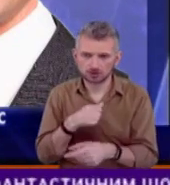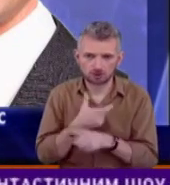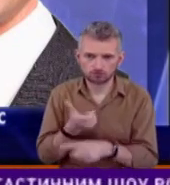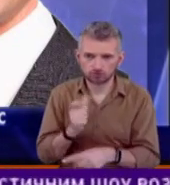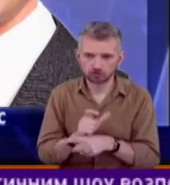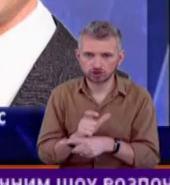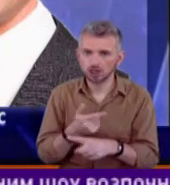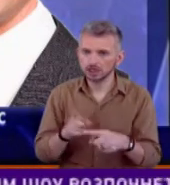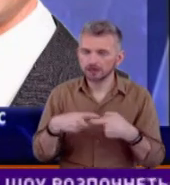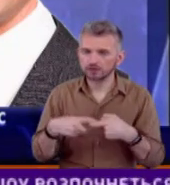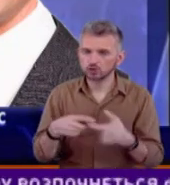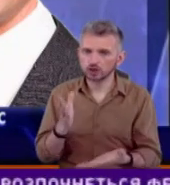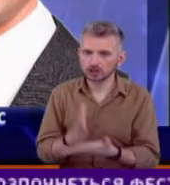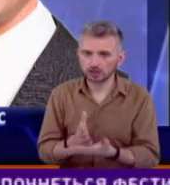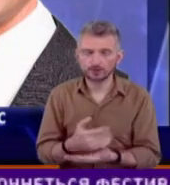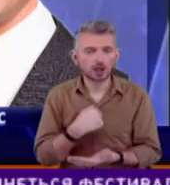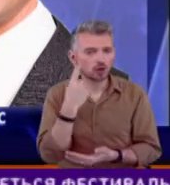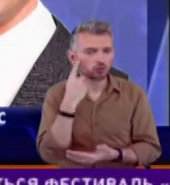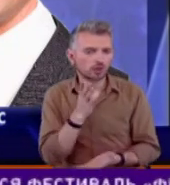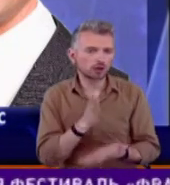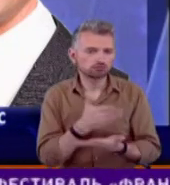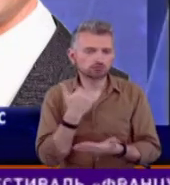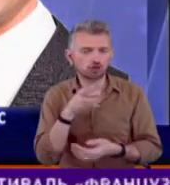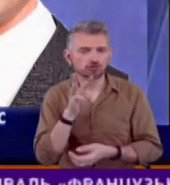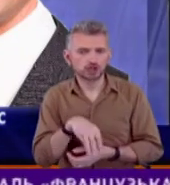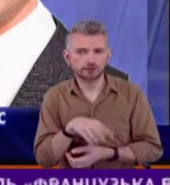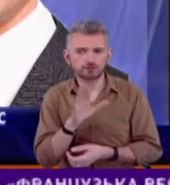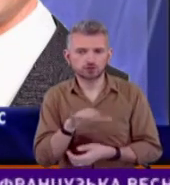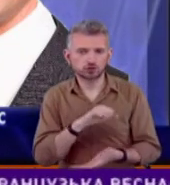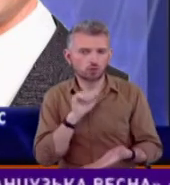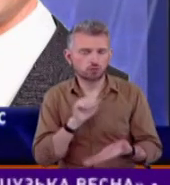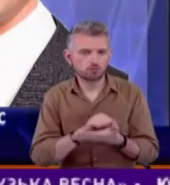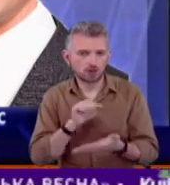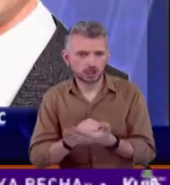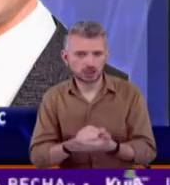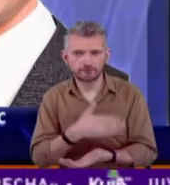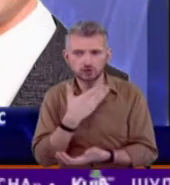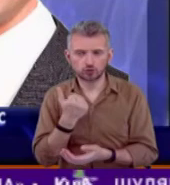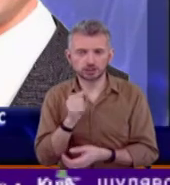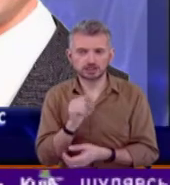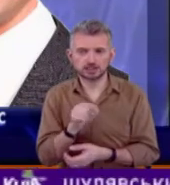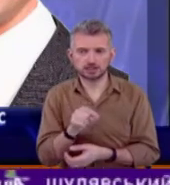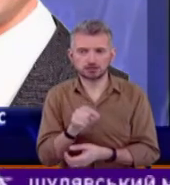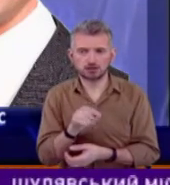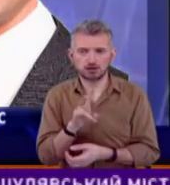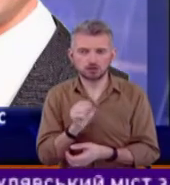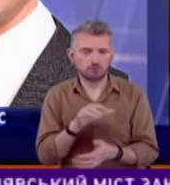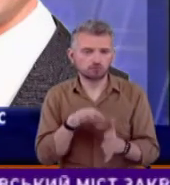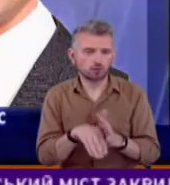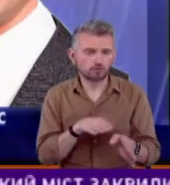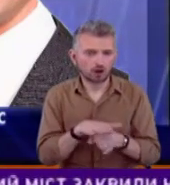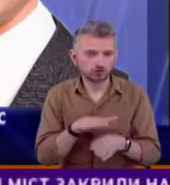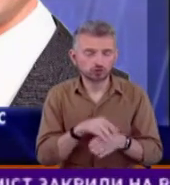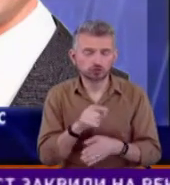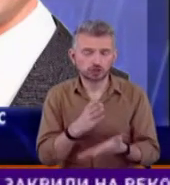є все-таки, так? Я думаю, що наявність штрафів в документах і відсутність їх безпосередньо на впровадженні, отут